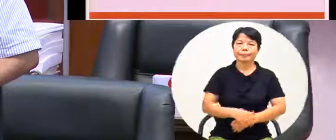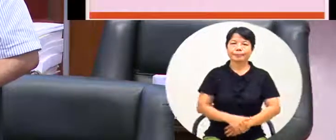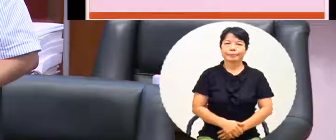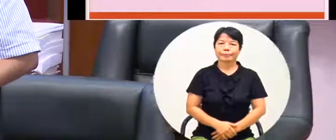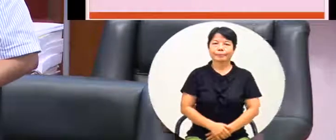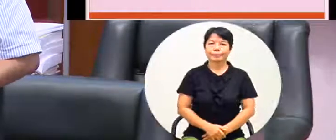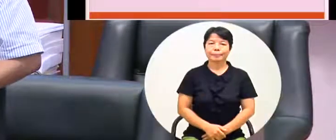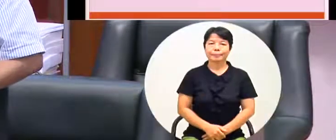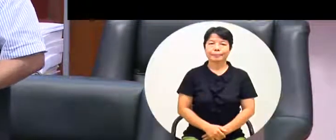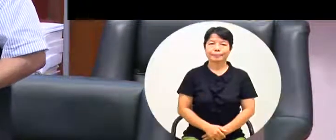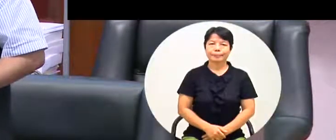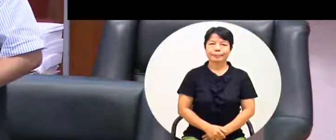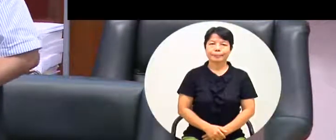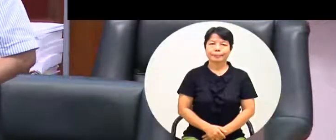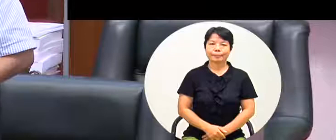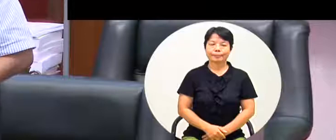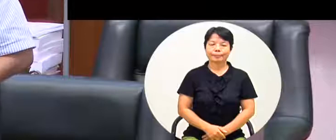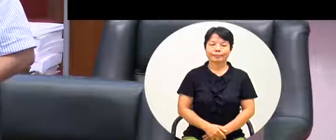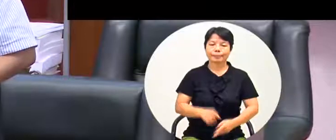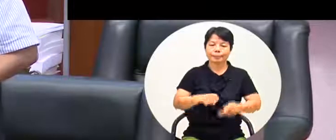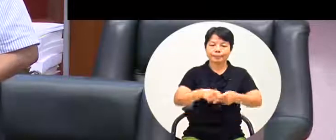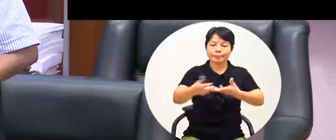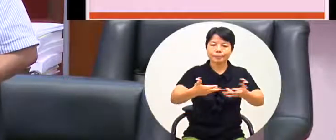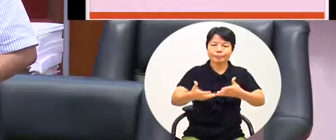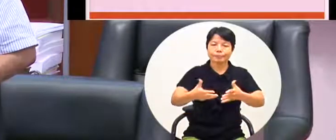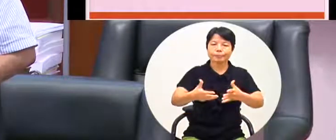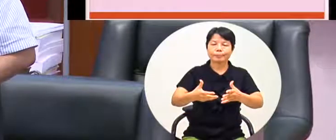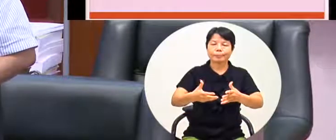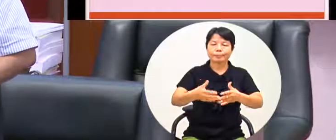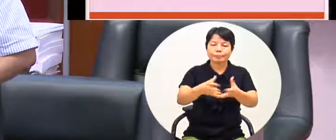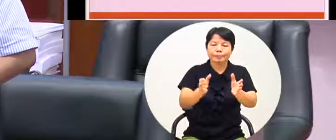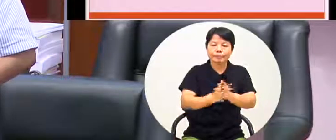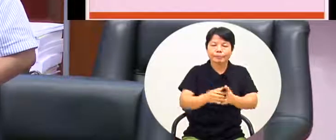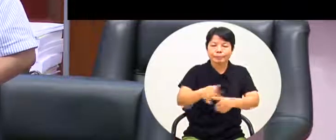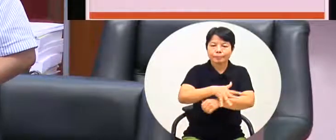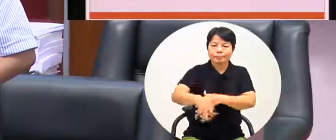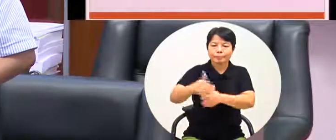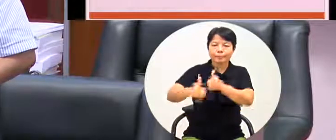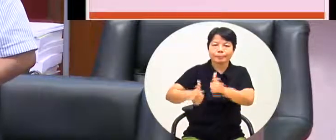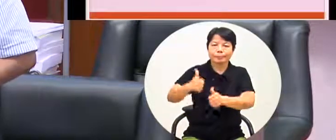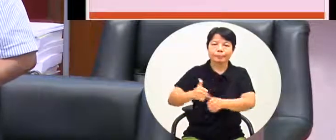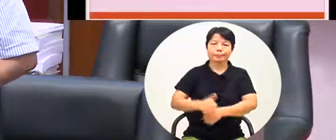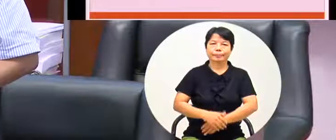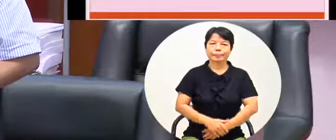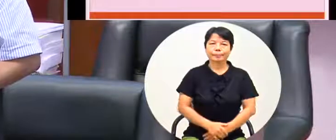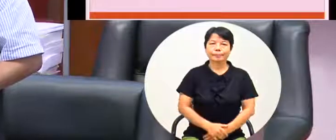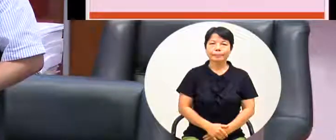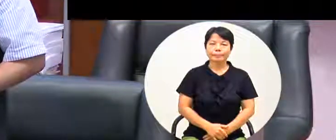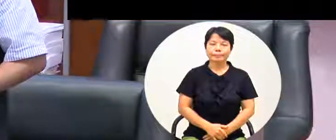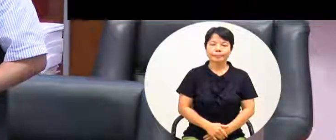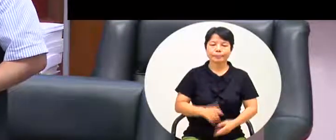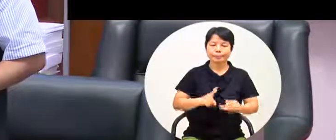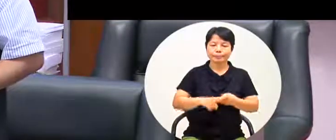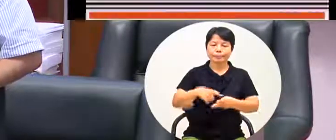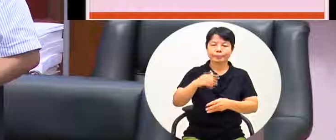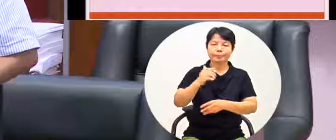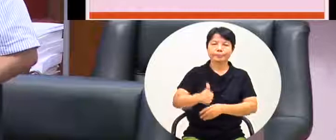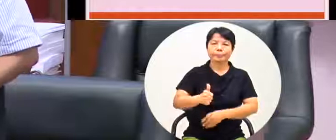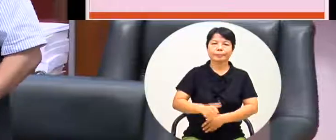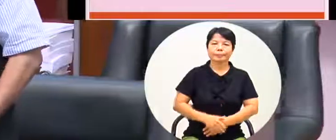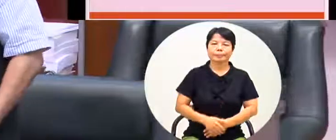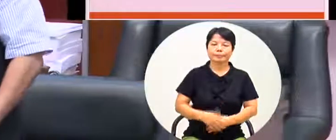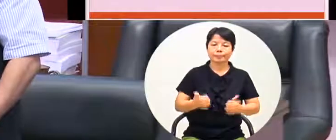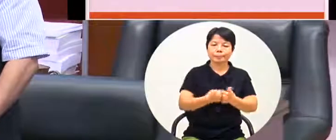教育部门所有局处长哈，主管以及咱议会同仁哈，媒体